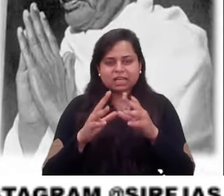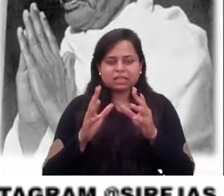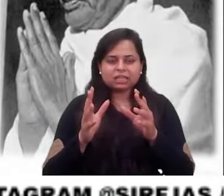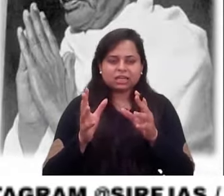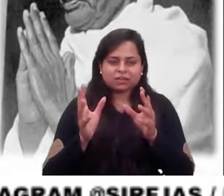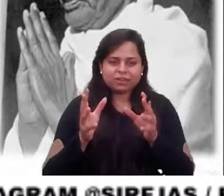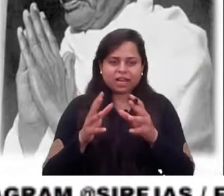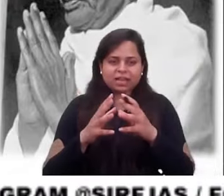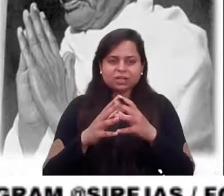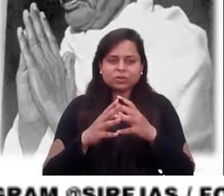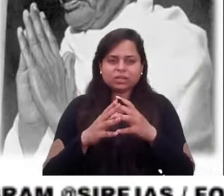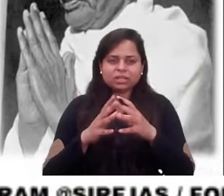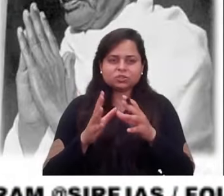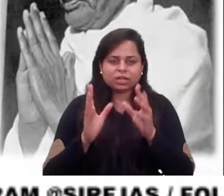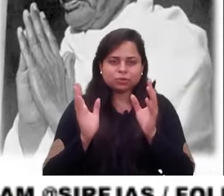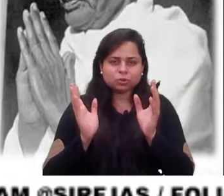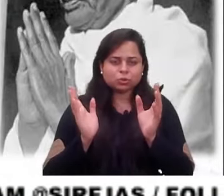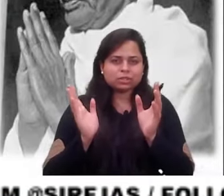अगर